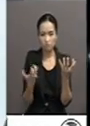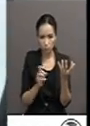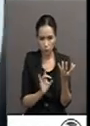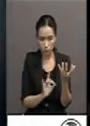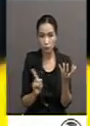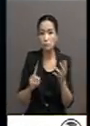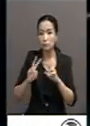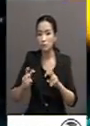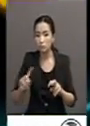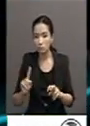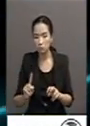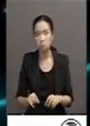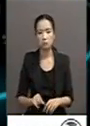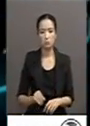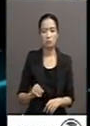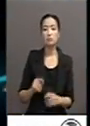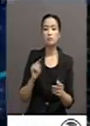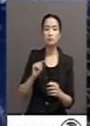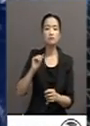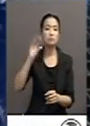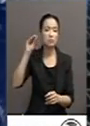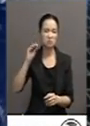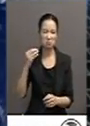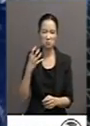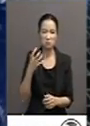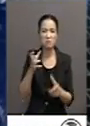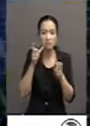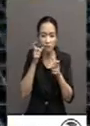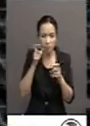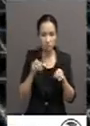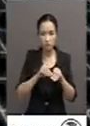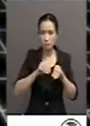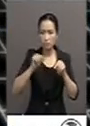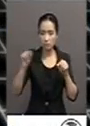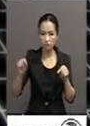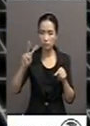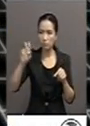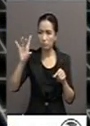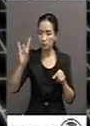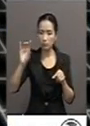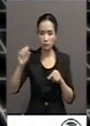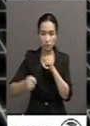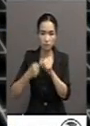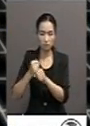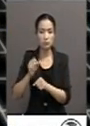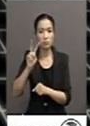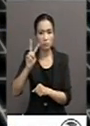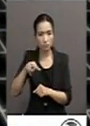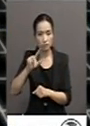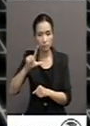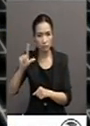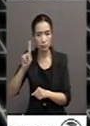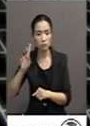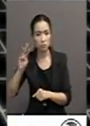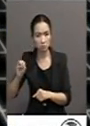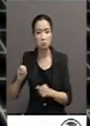าวมาจากการวิเคราะห์ดาวยักษ์ชื่อ L2 Puppis ซึ่งอยู่ห่างจากโลก208ปีแสงหรือเกือบ 2,000 ล้านล้านกิโลเมตร